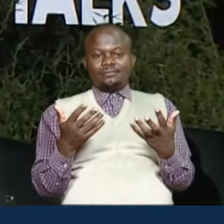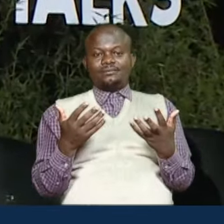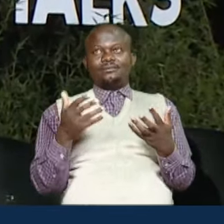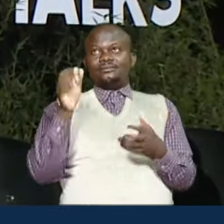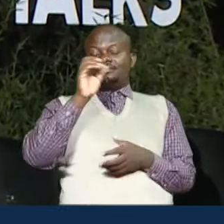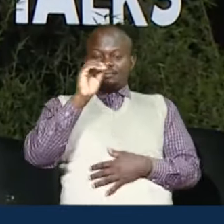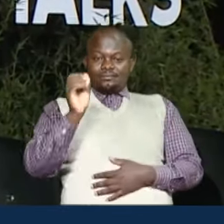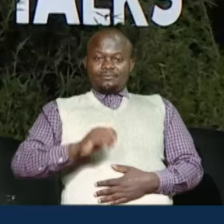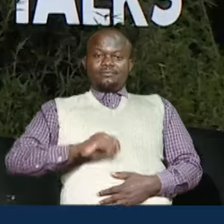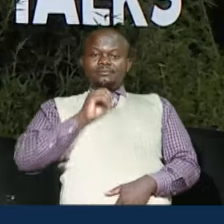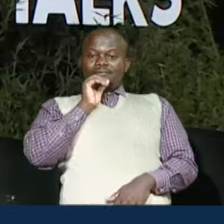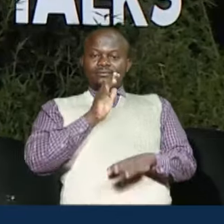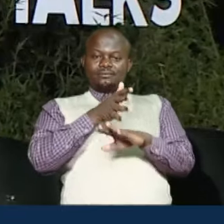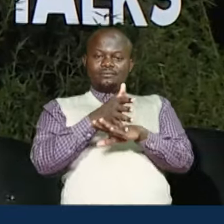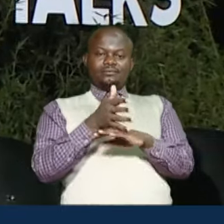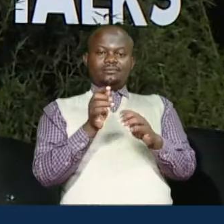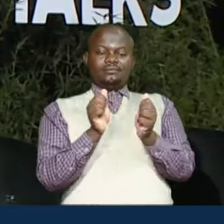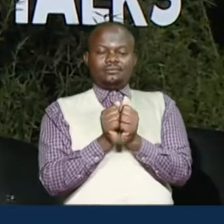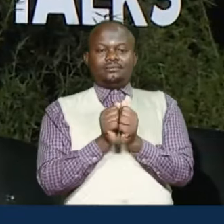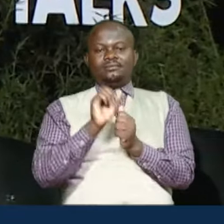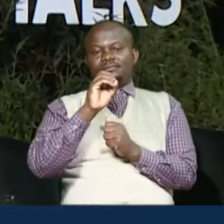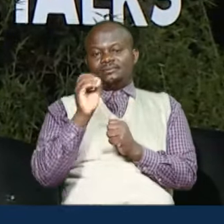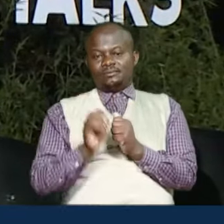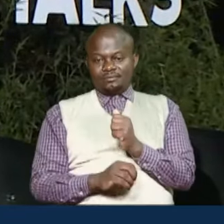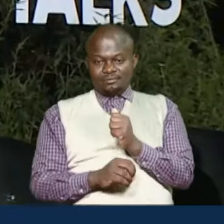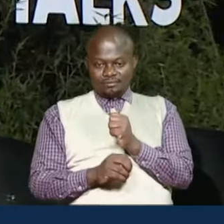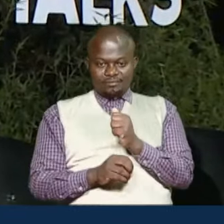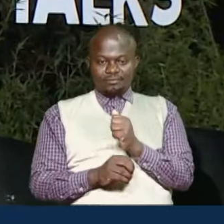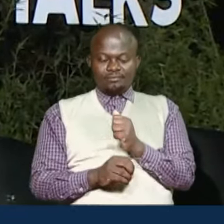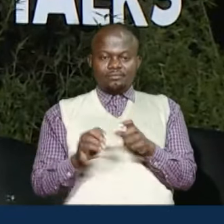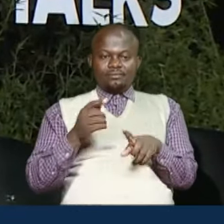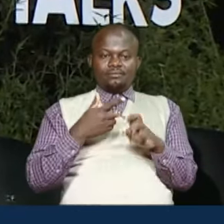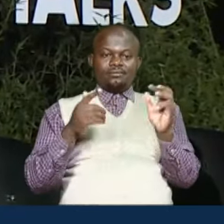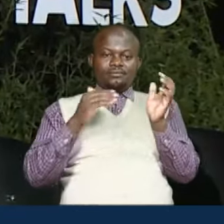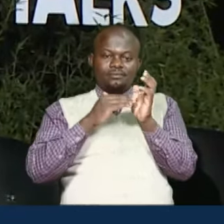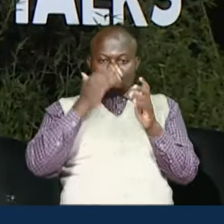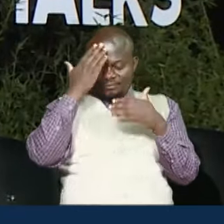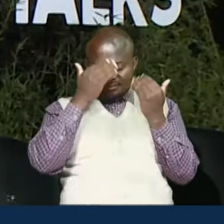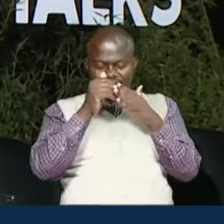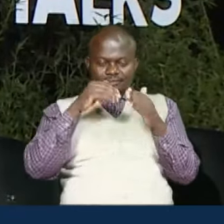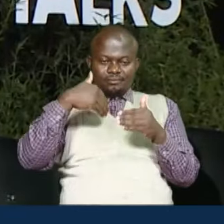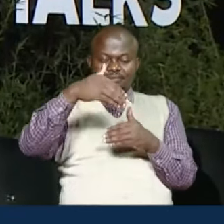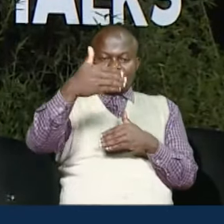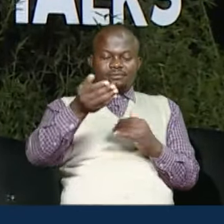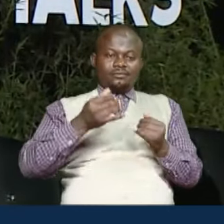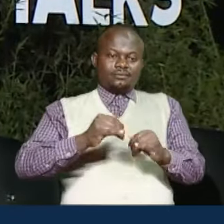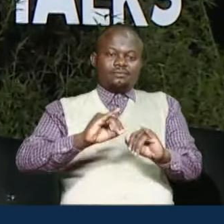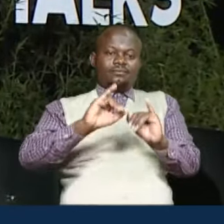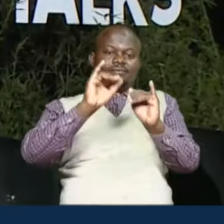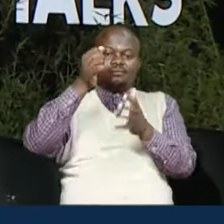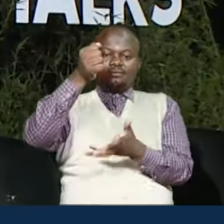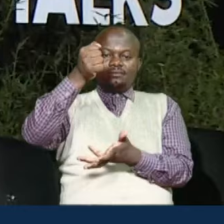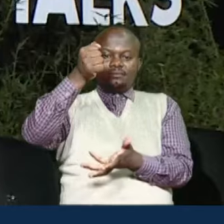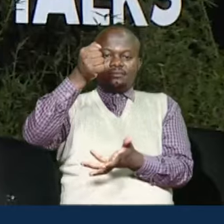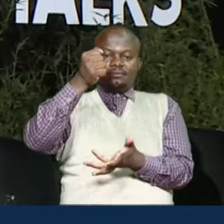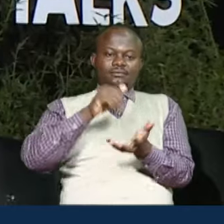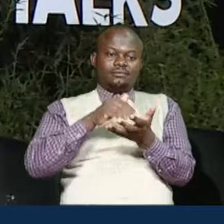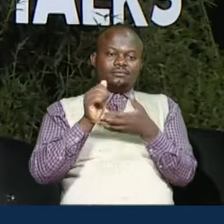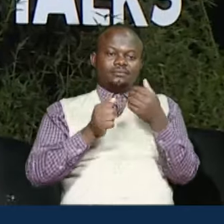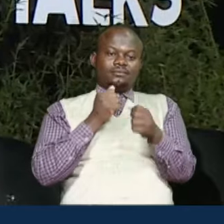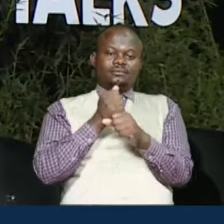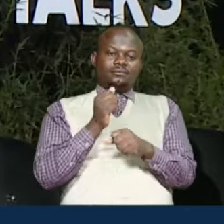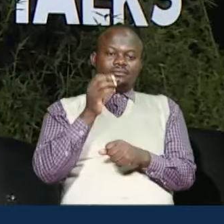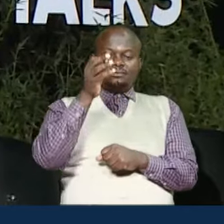pourcentage itarenga 10%, ariko uko tugenda dushira mu bikorwa ingengo y'imari no mu myaka iri